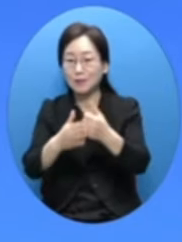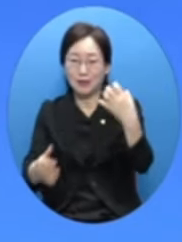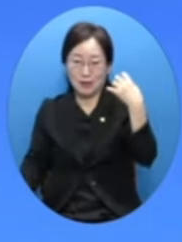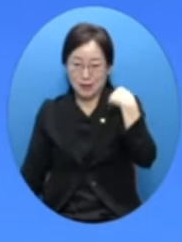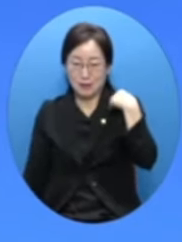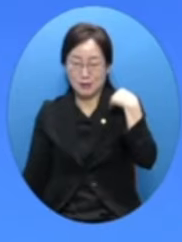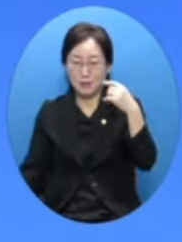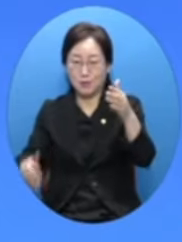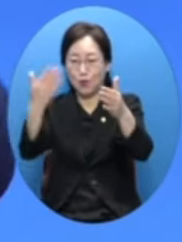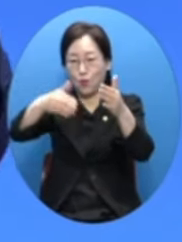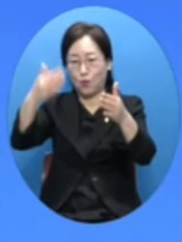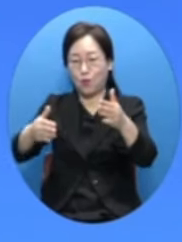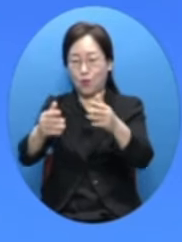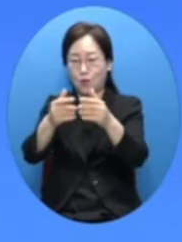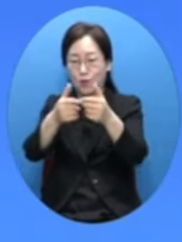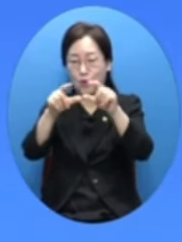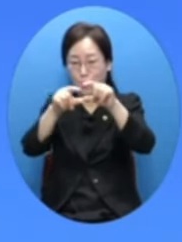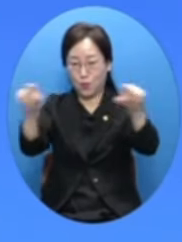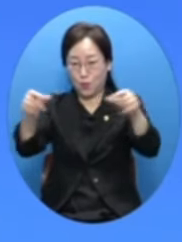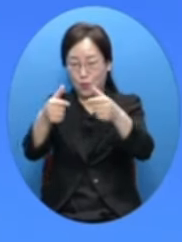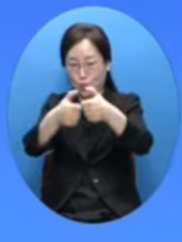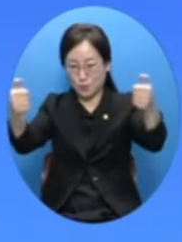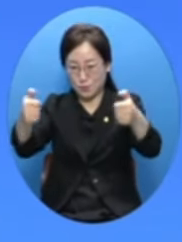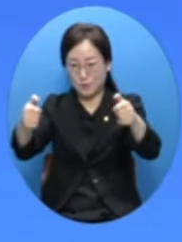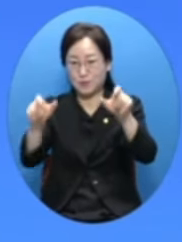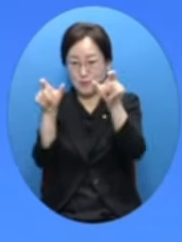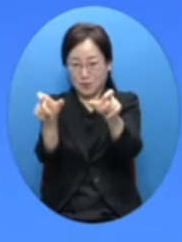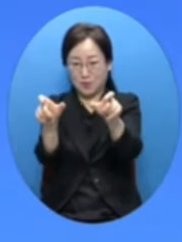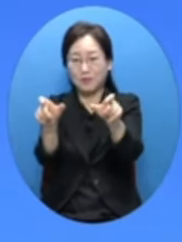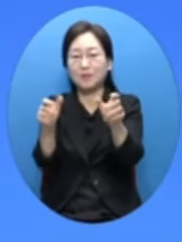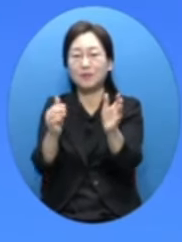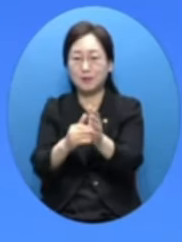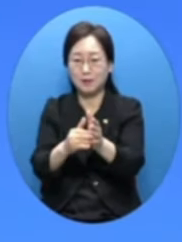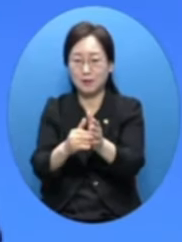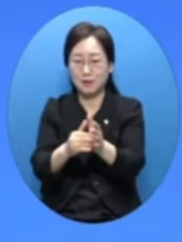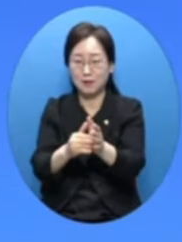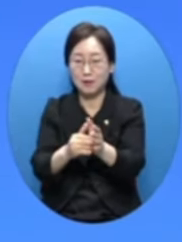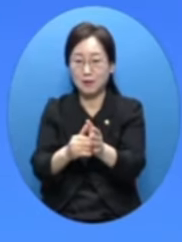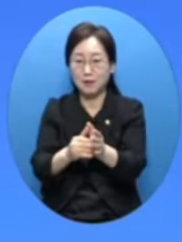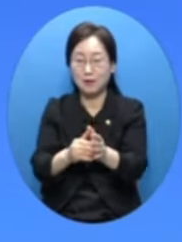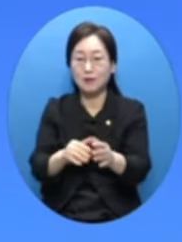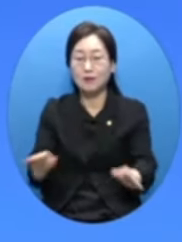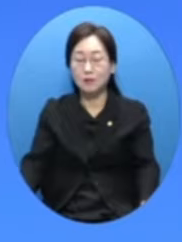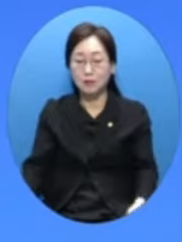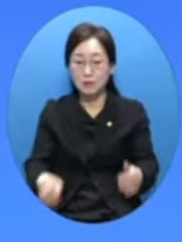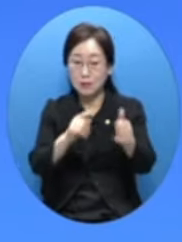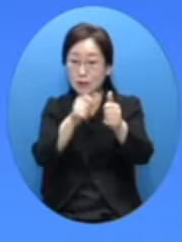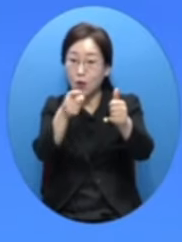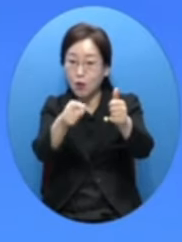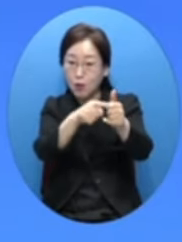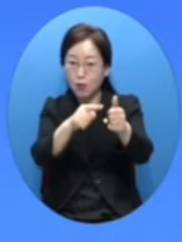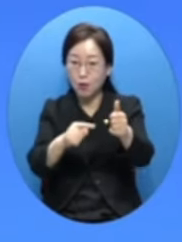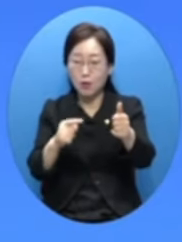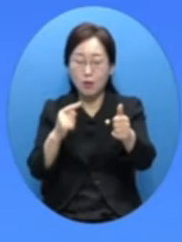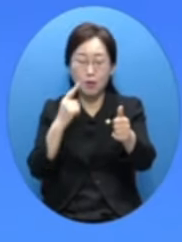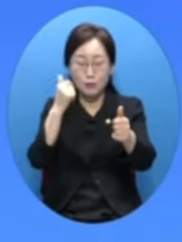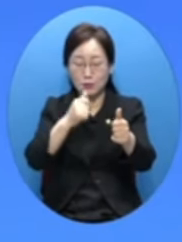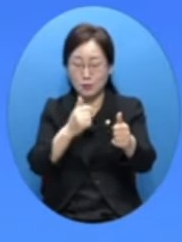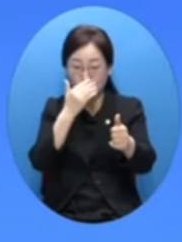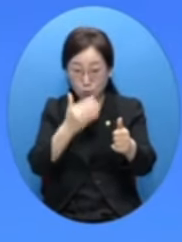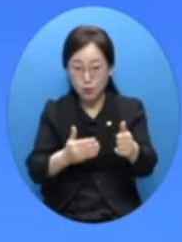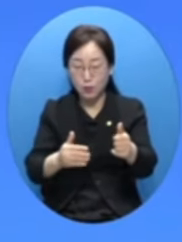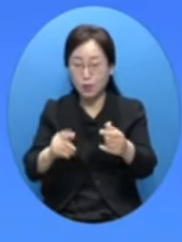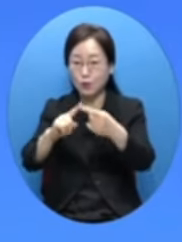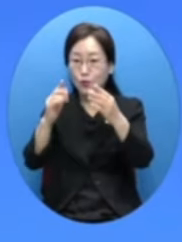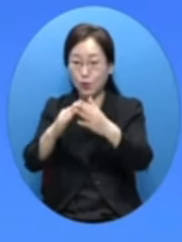목사로서 공동 목회자로 조용희 목사님을 집어넣어서 이름을 넣고 허스턴 목사님 얼마나 겸손하신지 교회가 부흥되고 나서